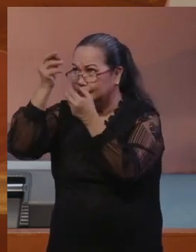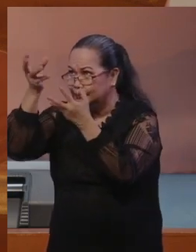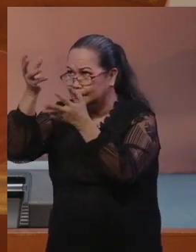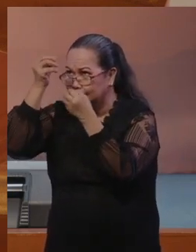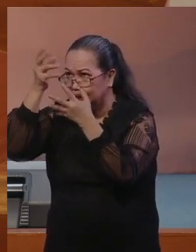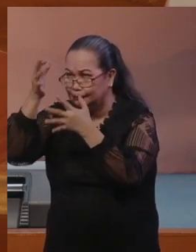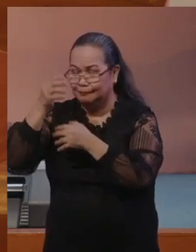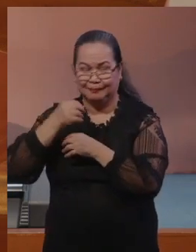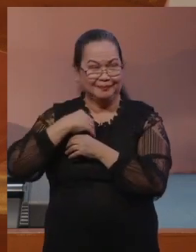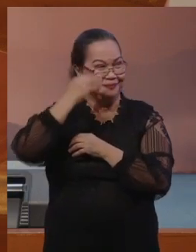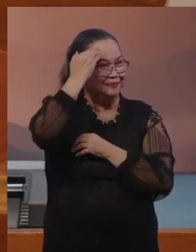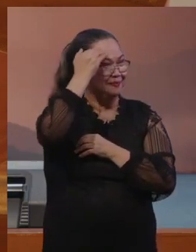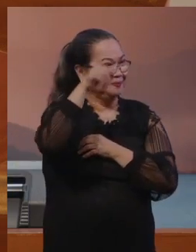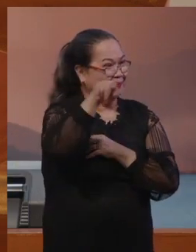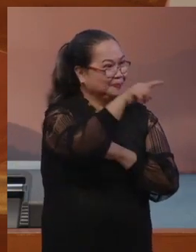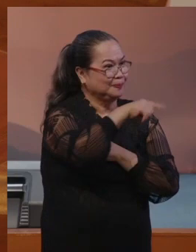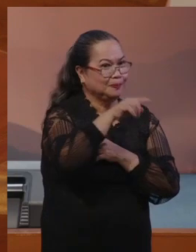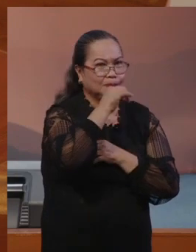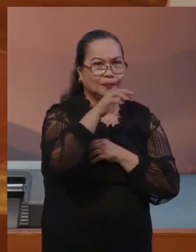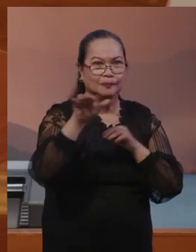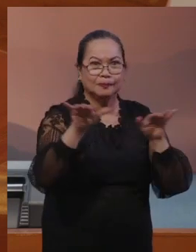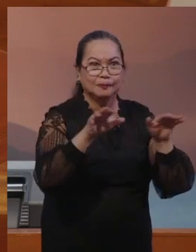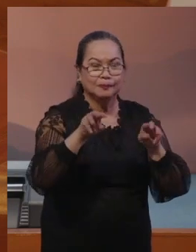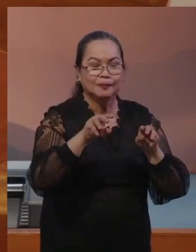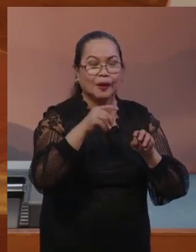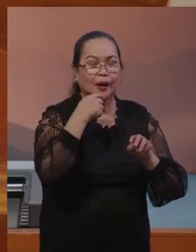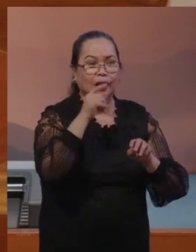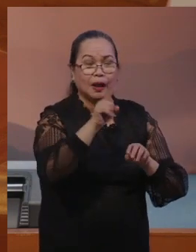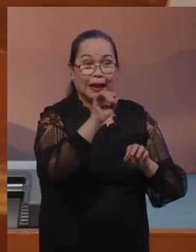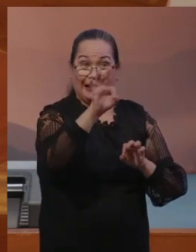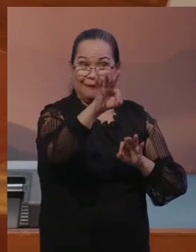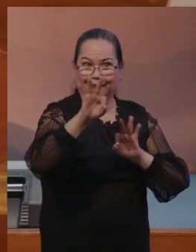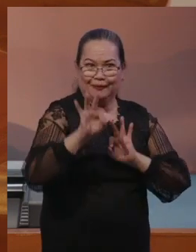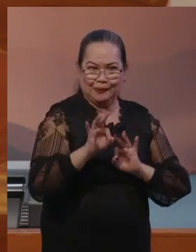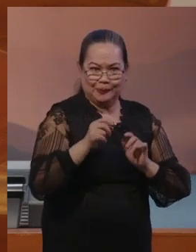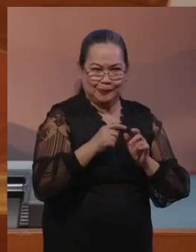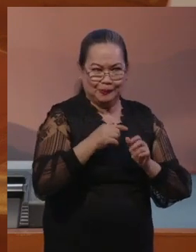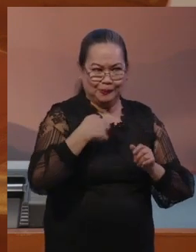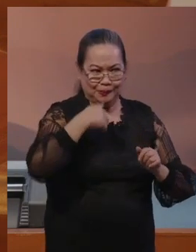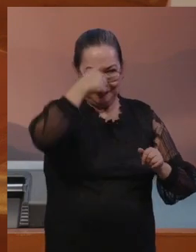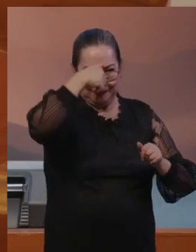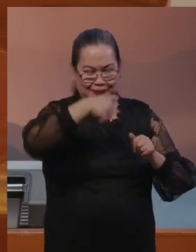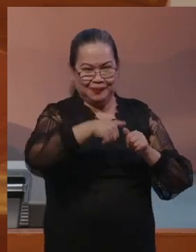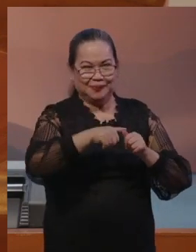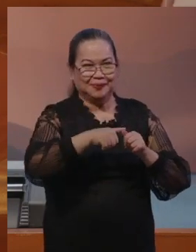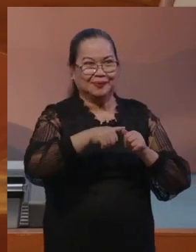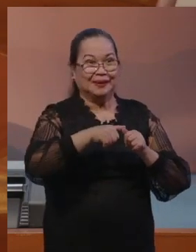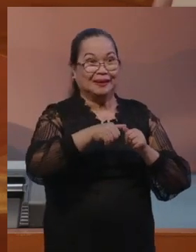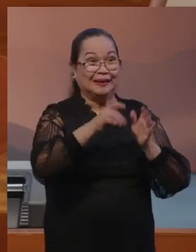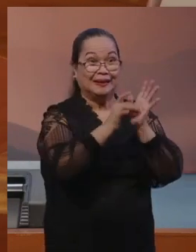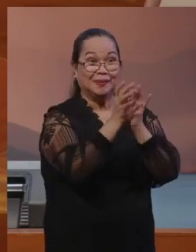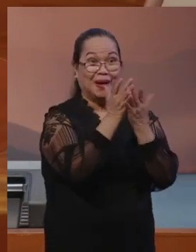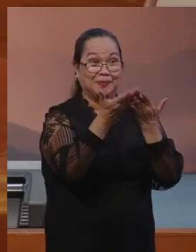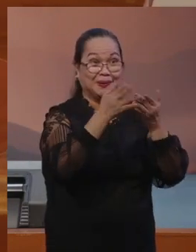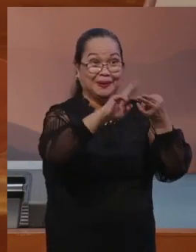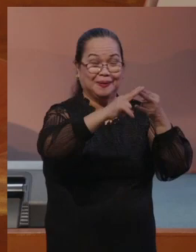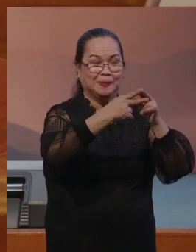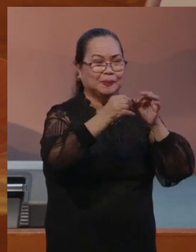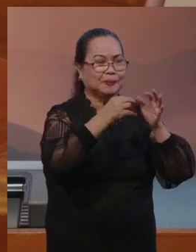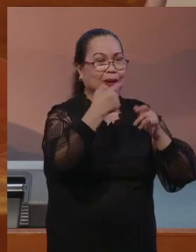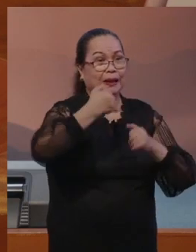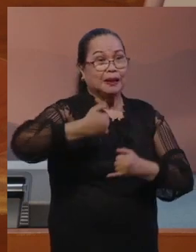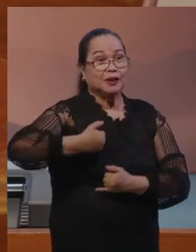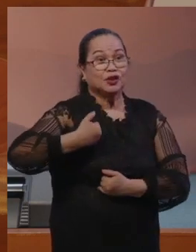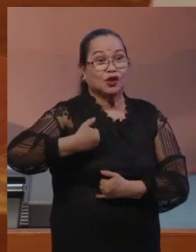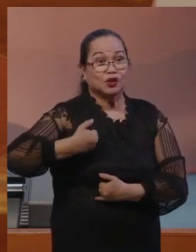Naisip niyo na ba kung ba't dalawang espiya lang pinadala ni Joshua? Naalala niyo sa Numbers 13 and 14? Di ba si